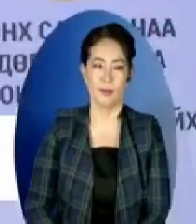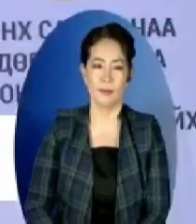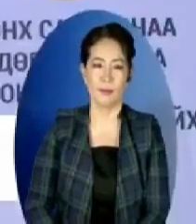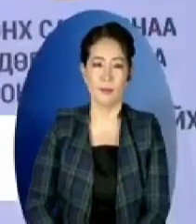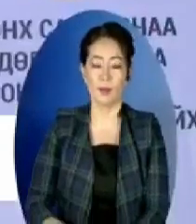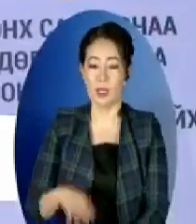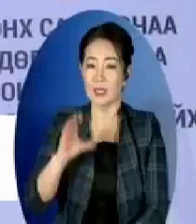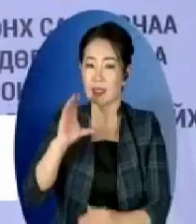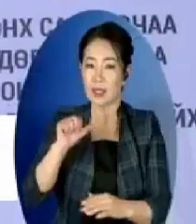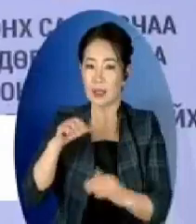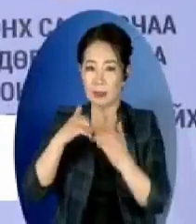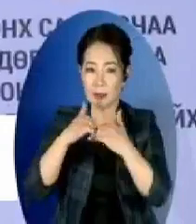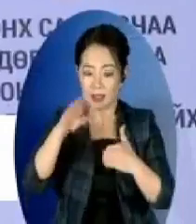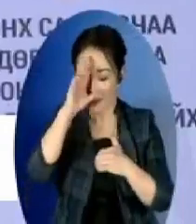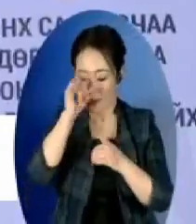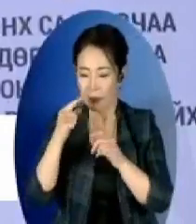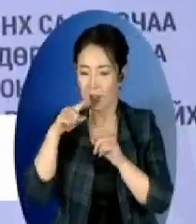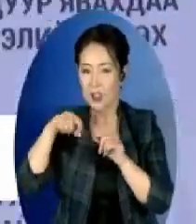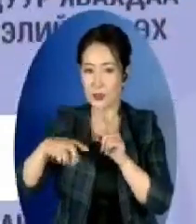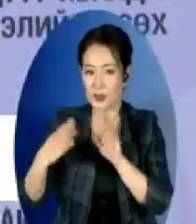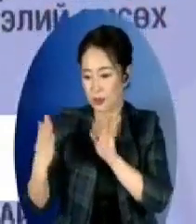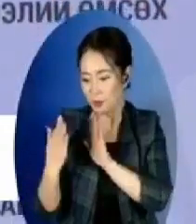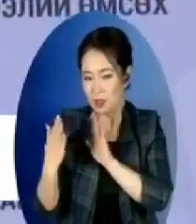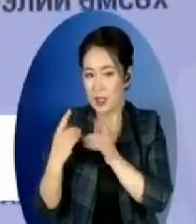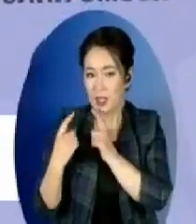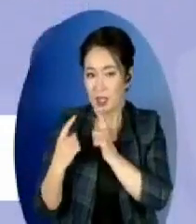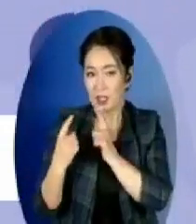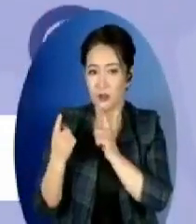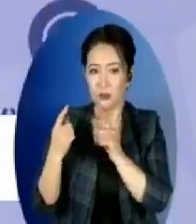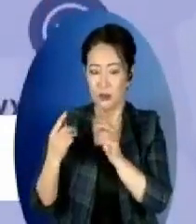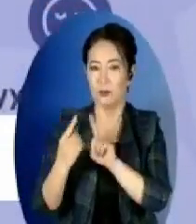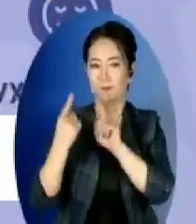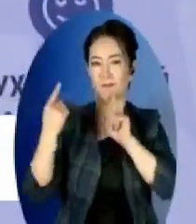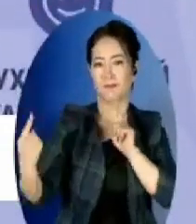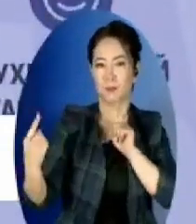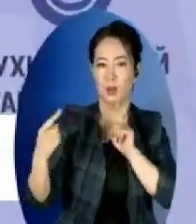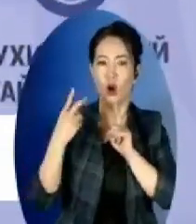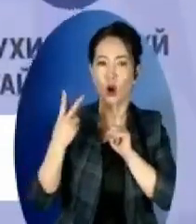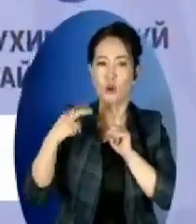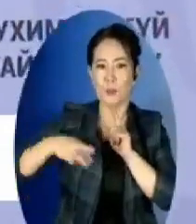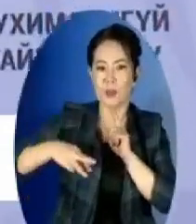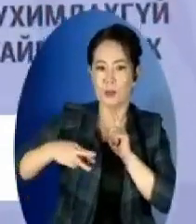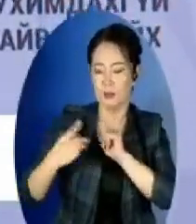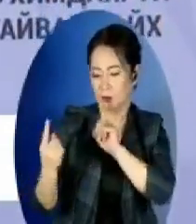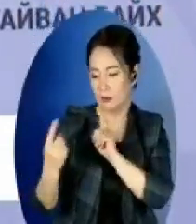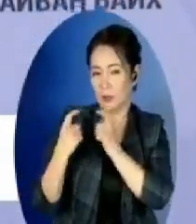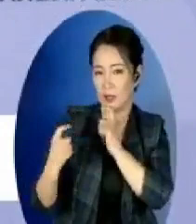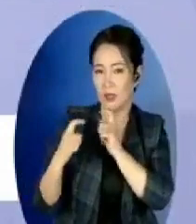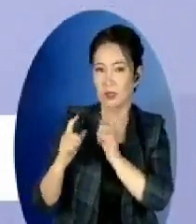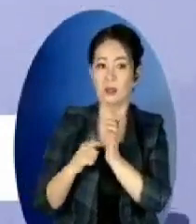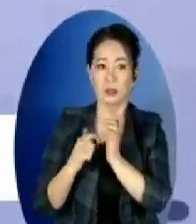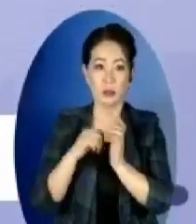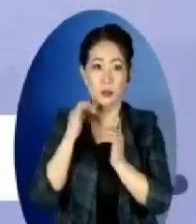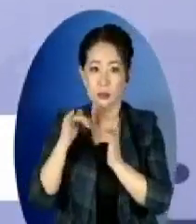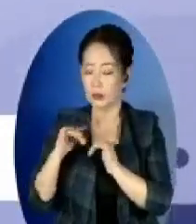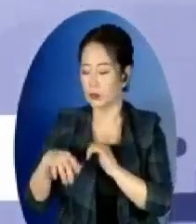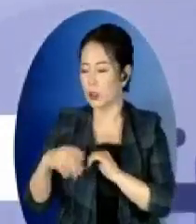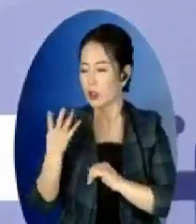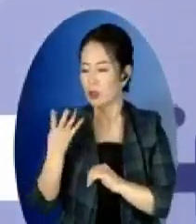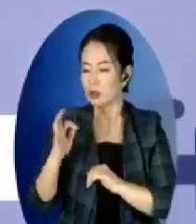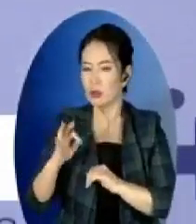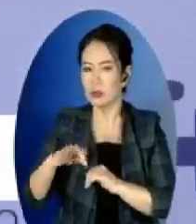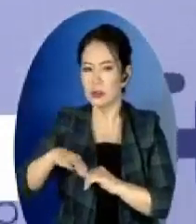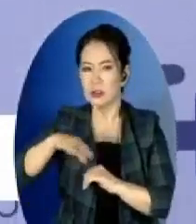хувьд. Салбын ямнаас 1 метрийн зайнаас нэгэнтэйгээ харьцахыг зөвлөж байсан бол одоо 2 метрийн зайнаас харьцахыг зөвлөж байна. Шинэ коронавирус нь 40-с дээш хэмээ